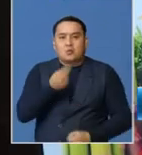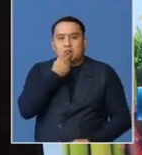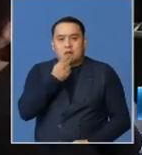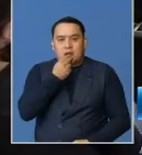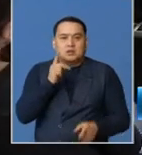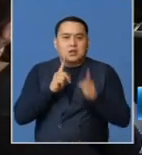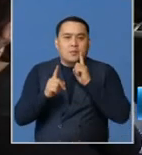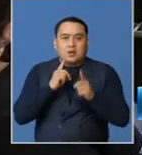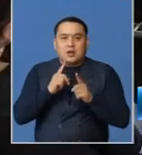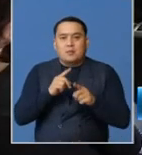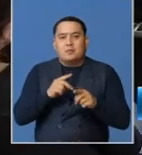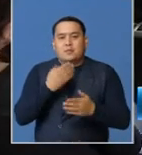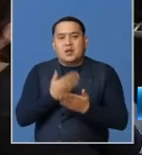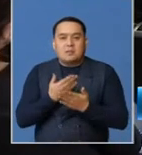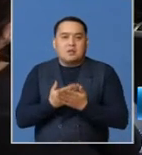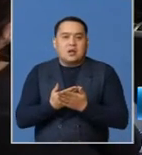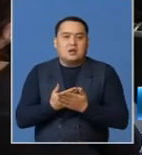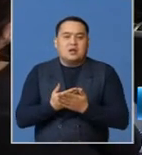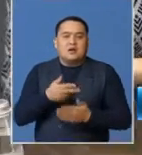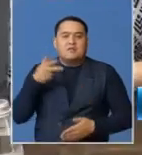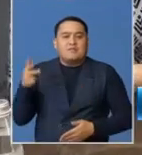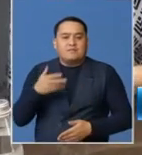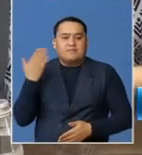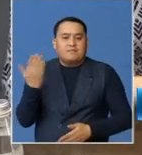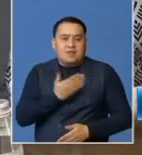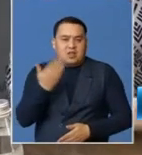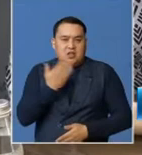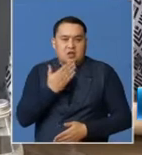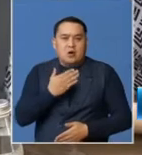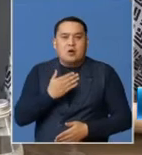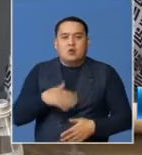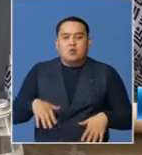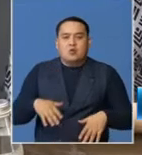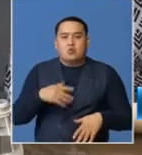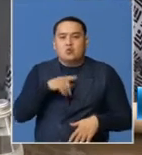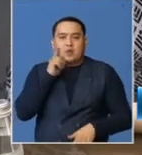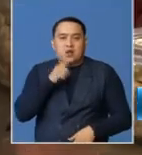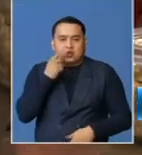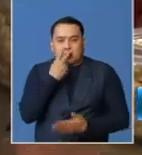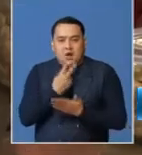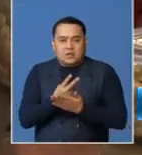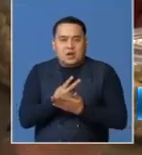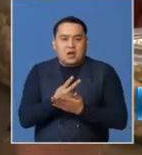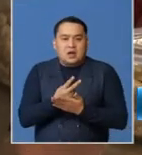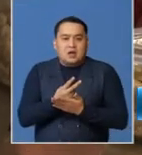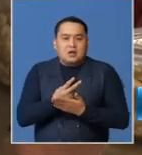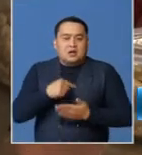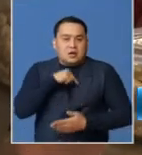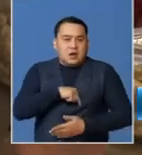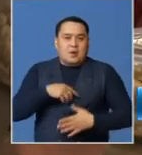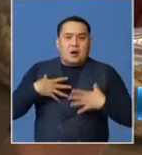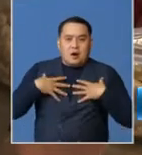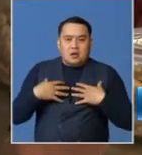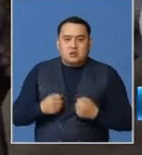питанию. Семинар с наглядным примером на видеослайдах оказал должное впечатление на молодежь. Пока крепкий организм,